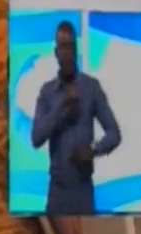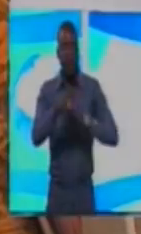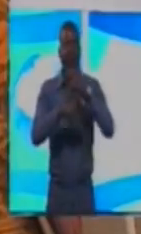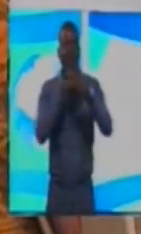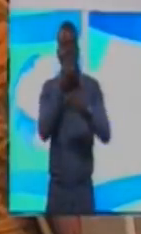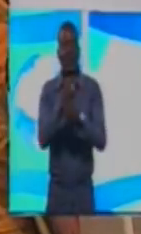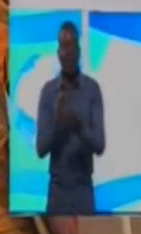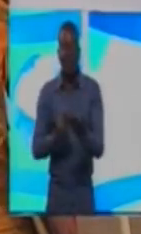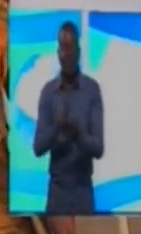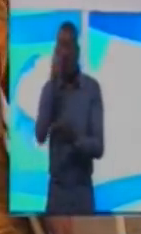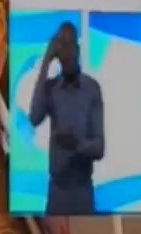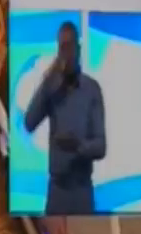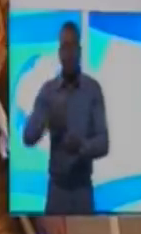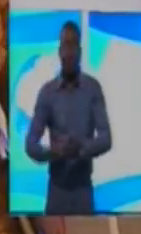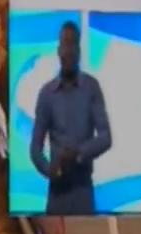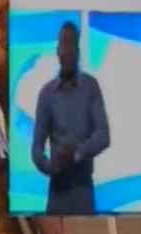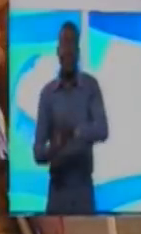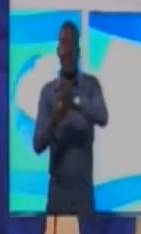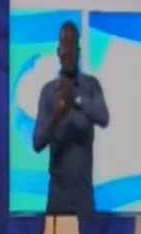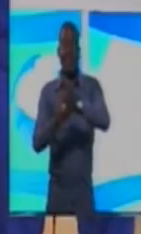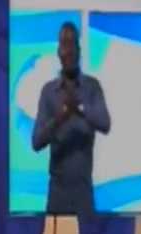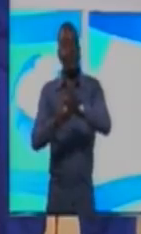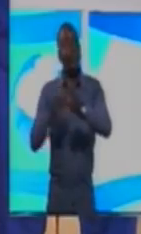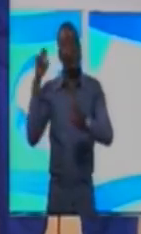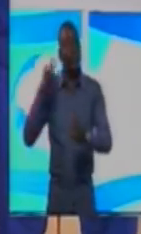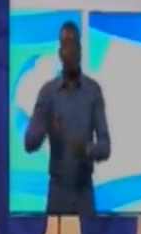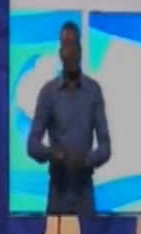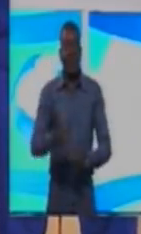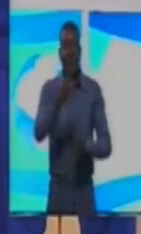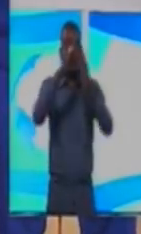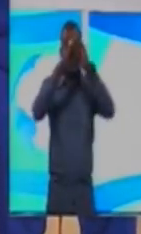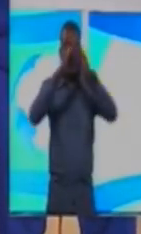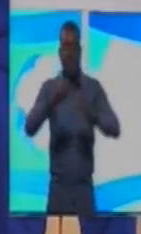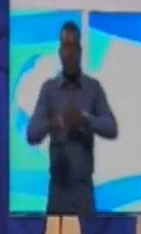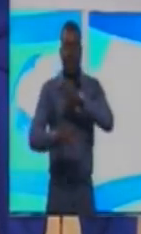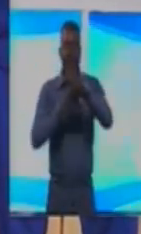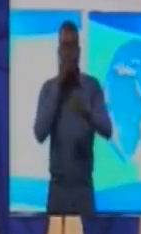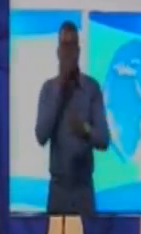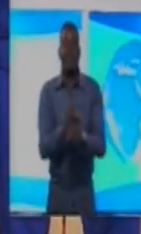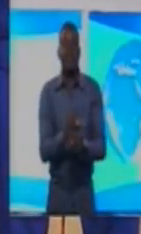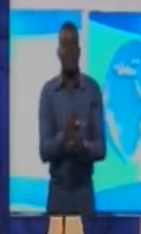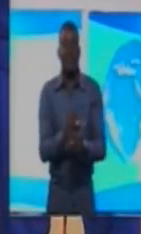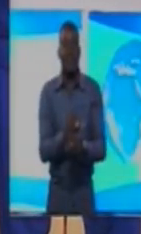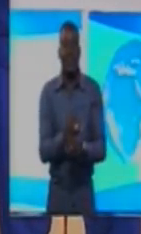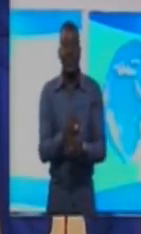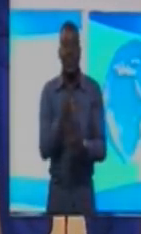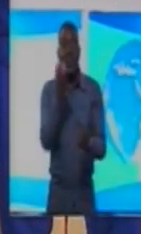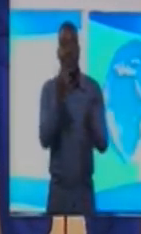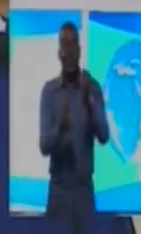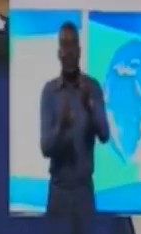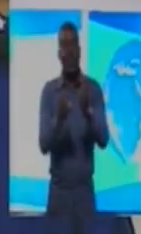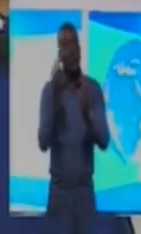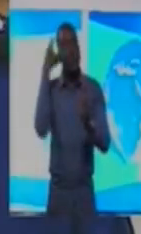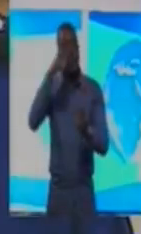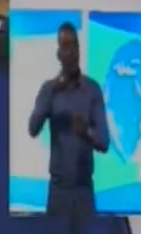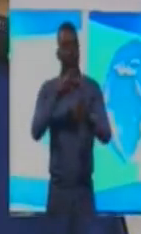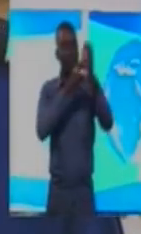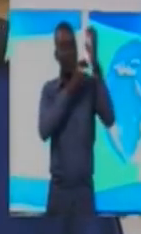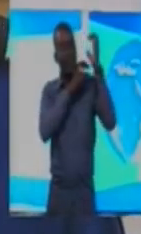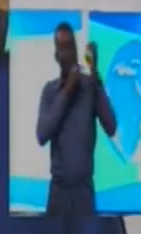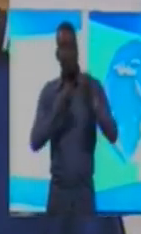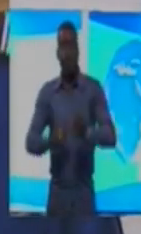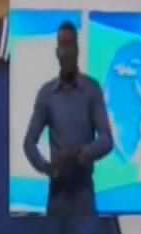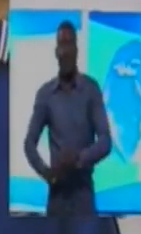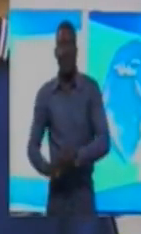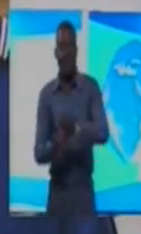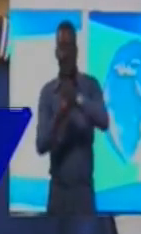dans la sécurisation de l'aéroport international de Ouagadougou. Ce véhicule va nous servir aux unités qui ont en charge la